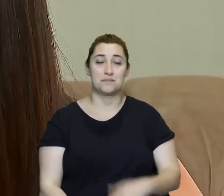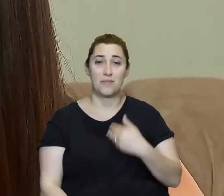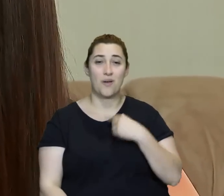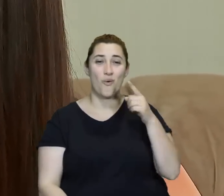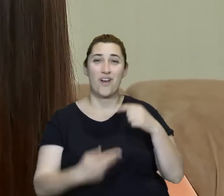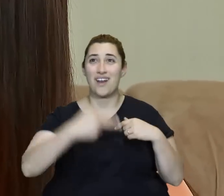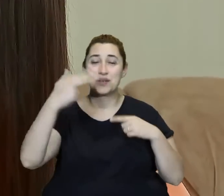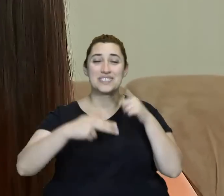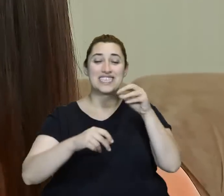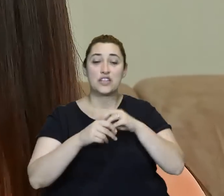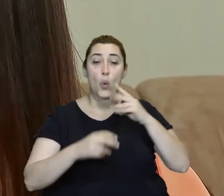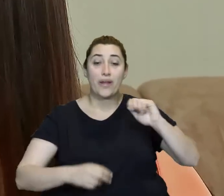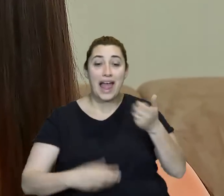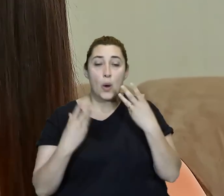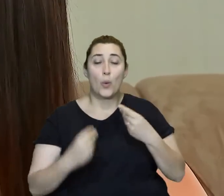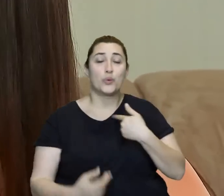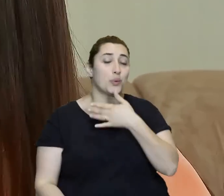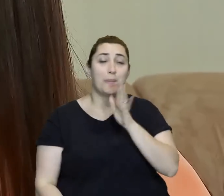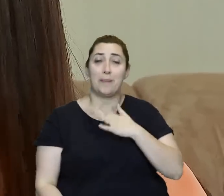Ben o tablonun sizin için bu kadar önemli olduğunu gerçekten bilmiyordum.